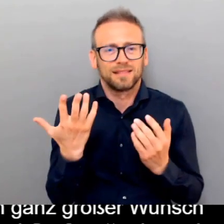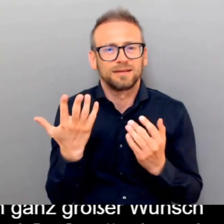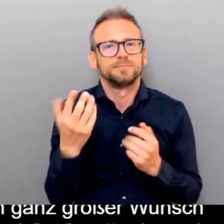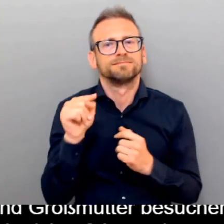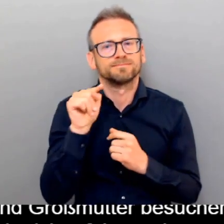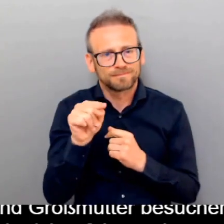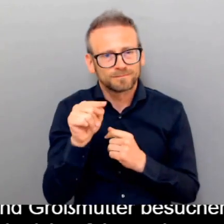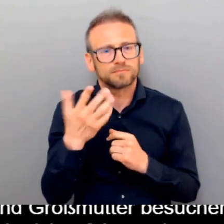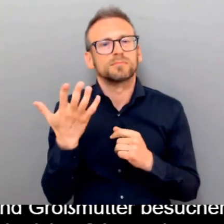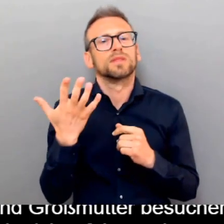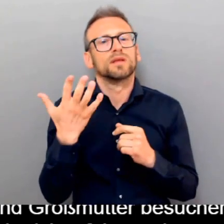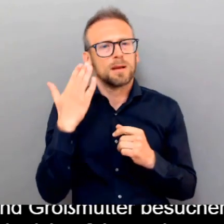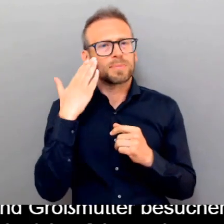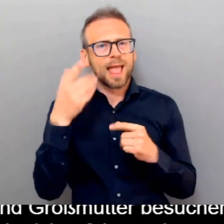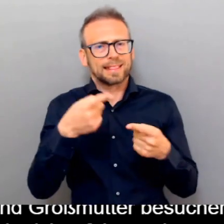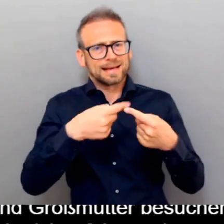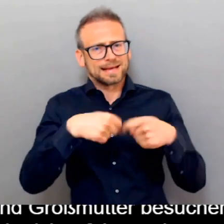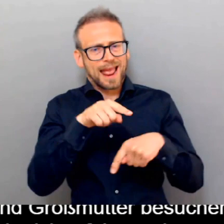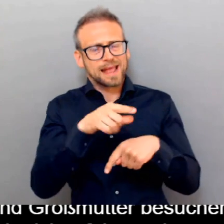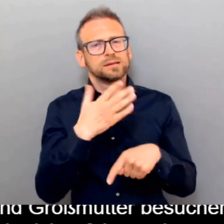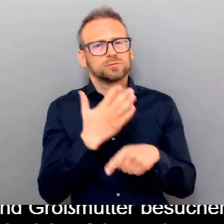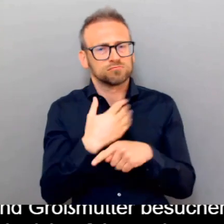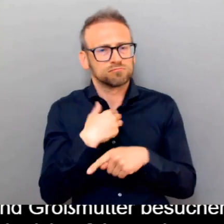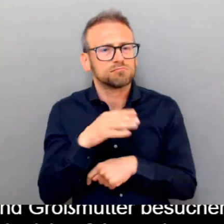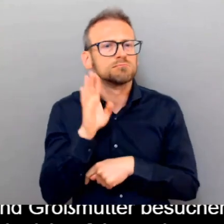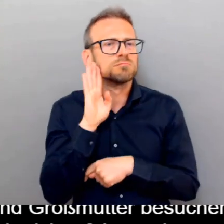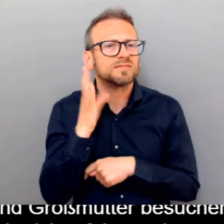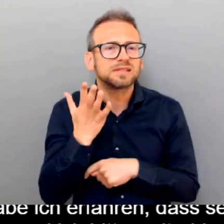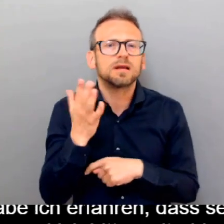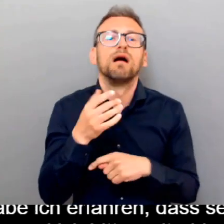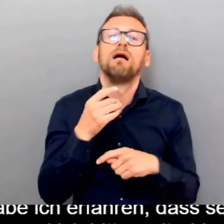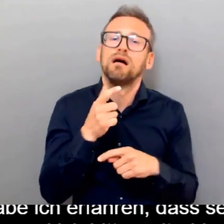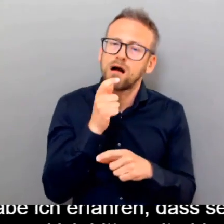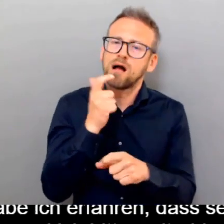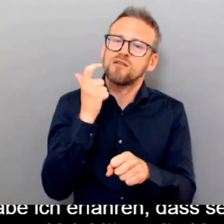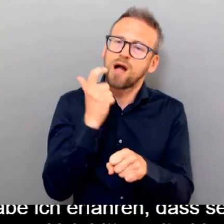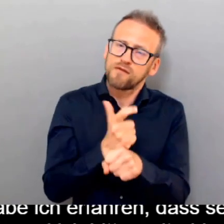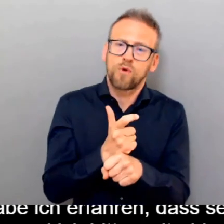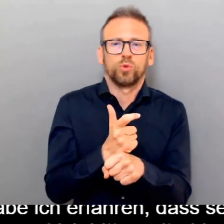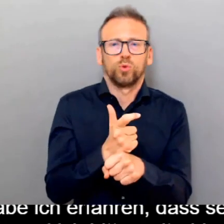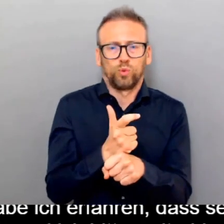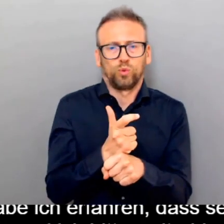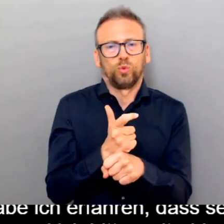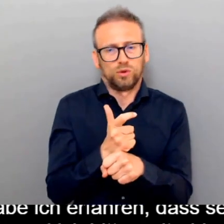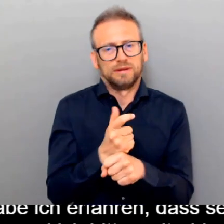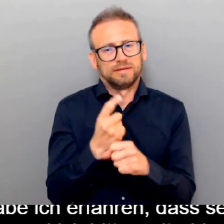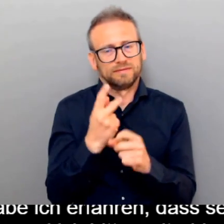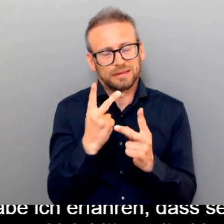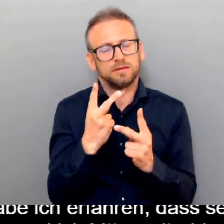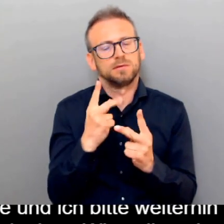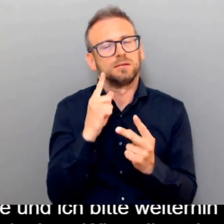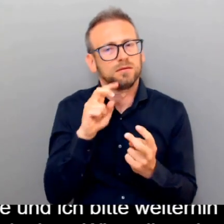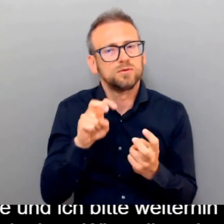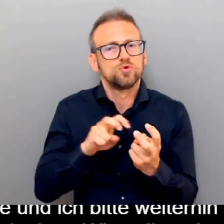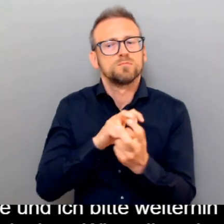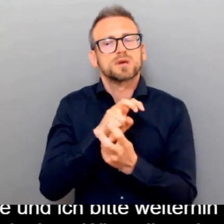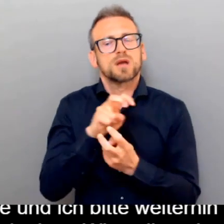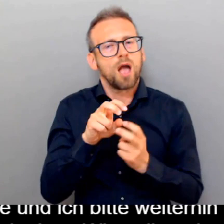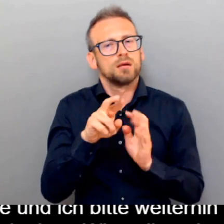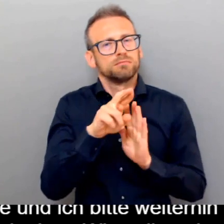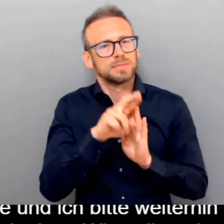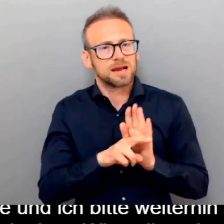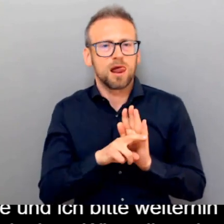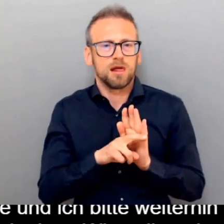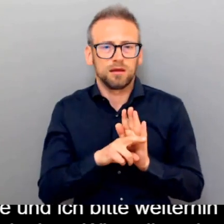aber auch da, wo es notwendig ist, und das ist das, wieso ja auch man hier bundesweit einen Faktor